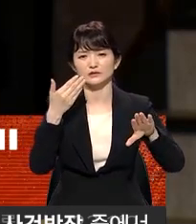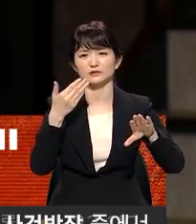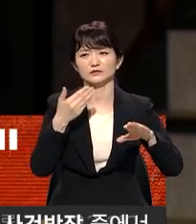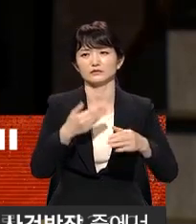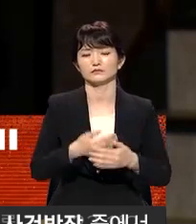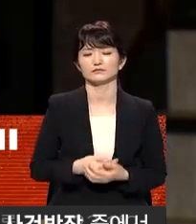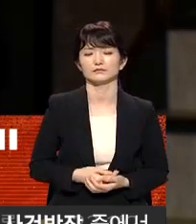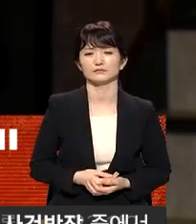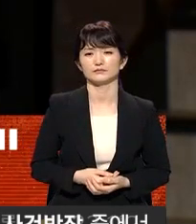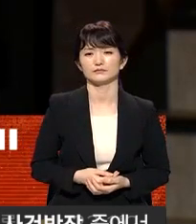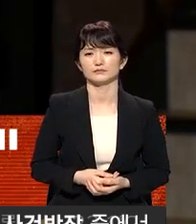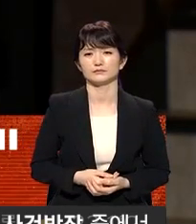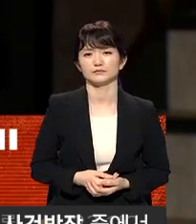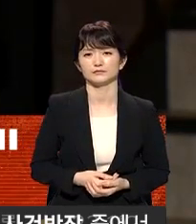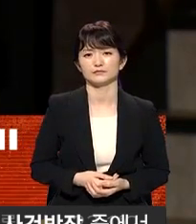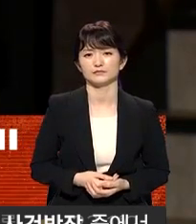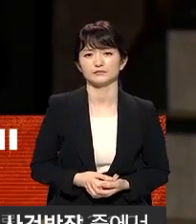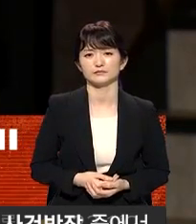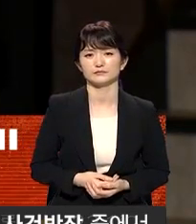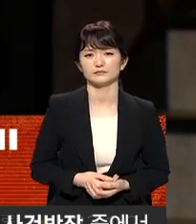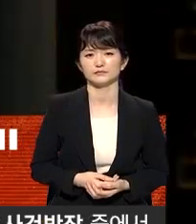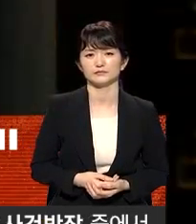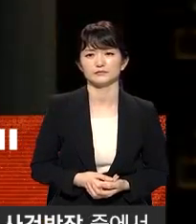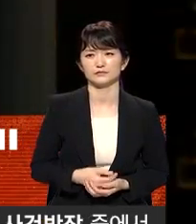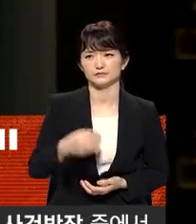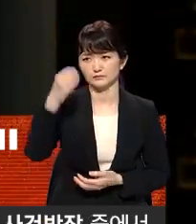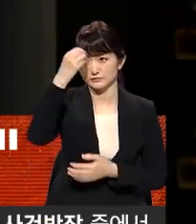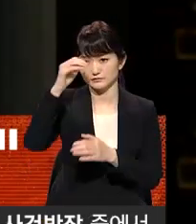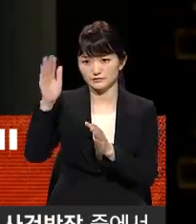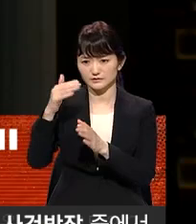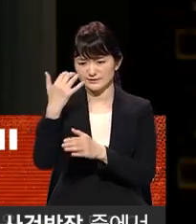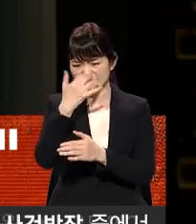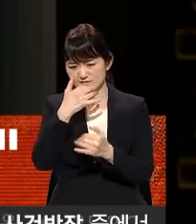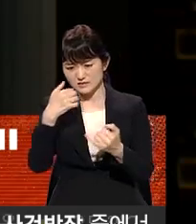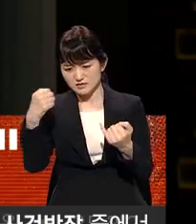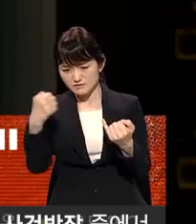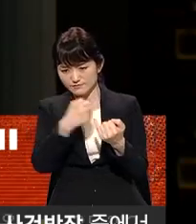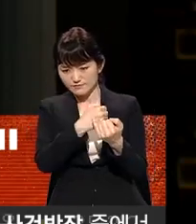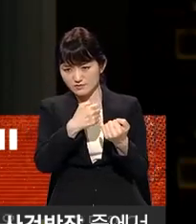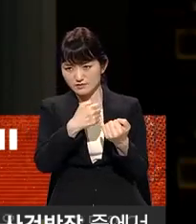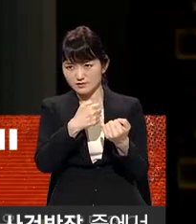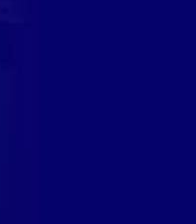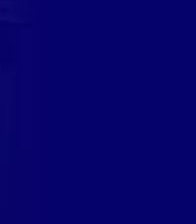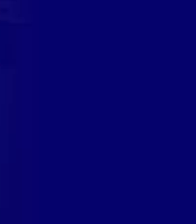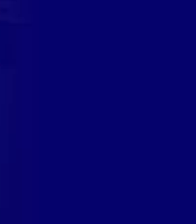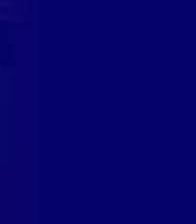상황이 아닌가라고 생각이 듭니다 자 고등학생 때이 짓을 하고도